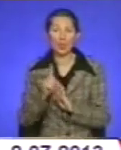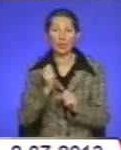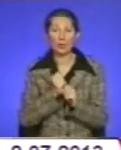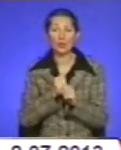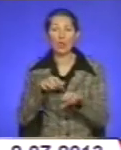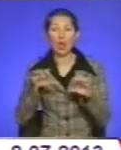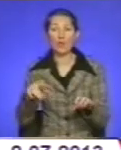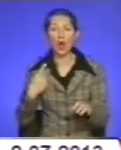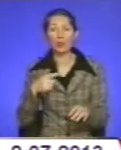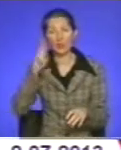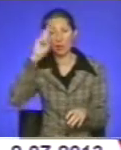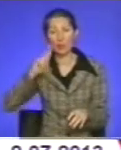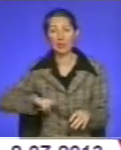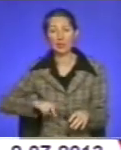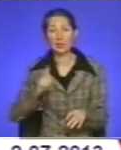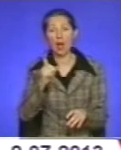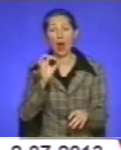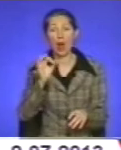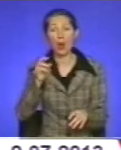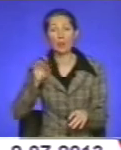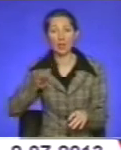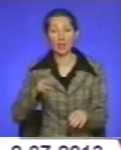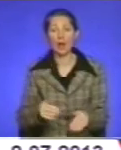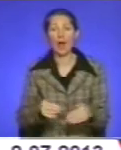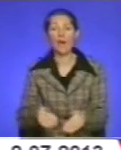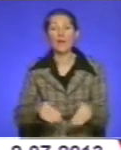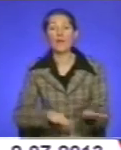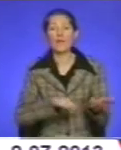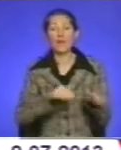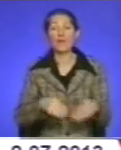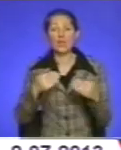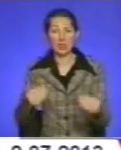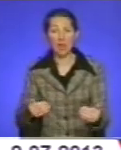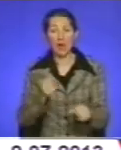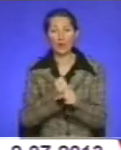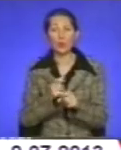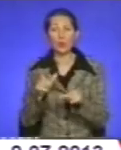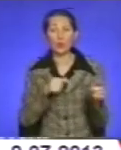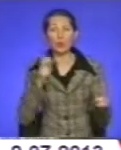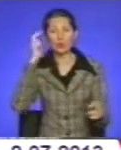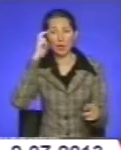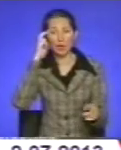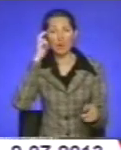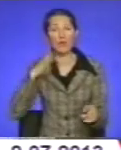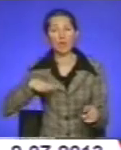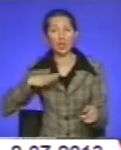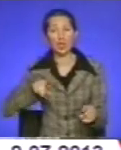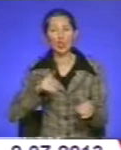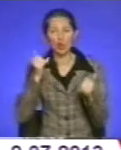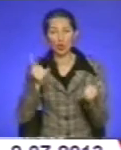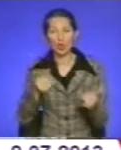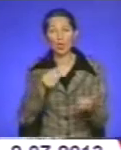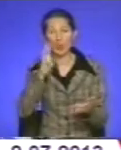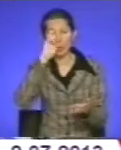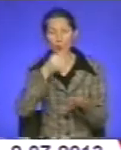державної адміністрації Валентин Хоптян відклав робочу поїздку до Києва в надії, що сьогодні бюджет буде прийнятий. У нас відбулася зустріч з